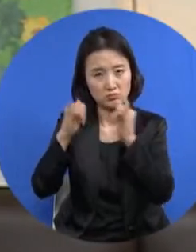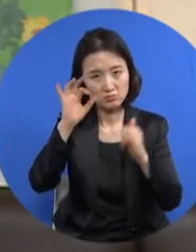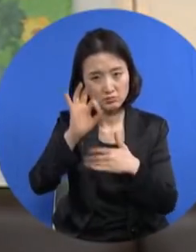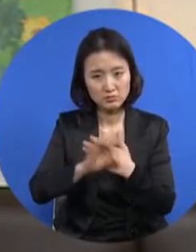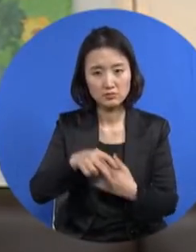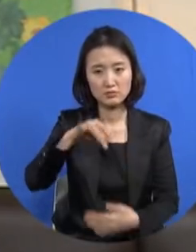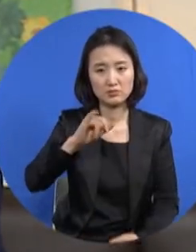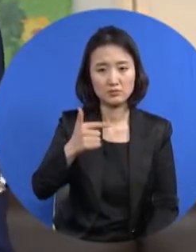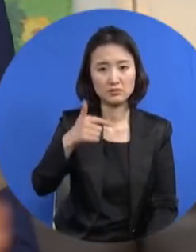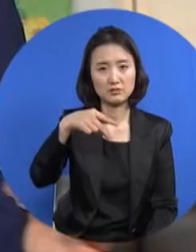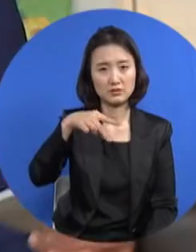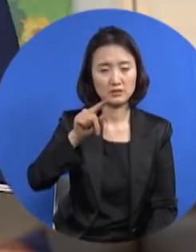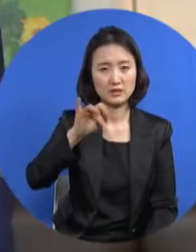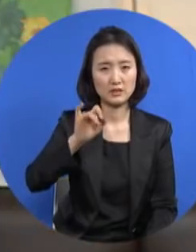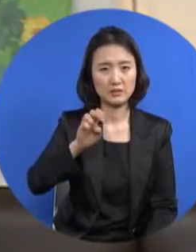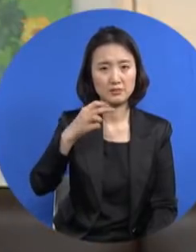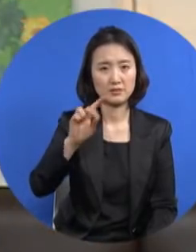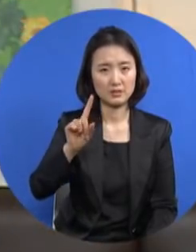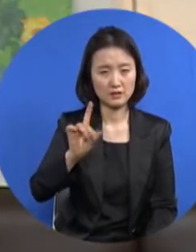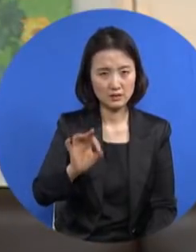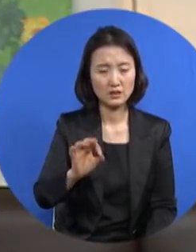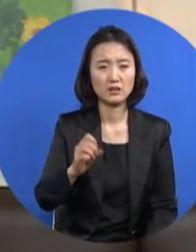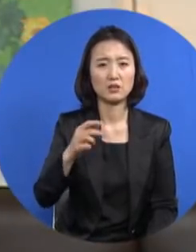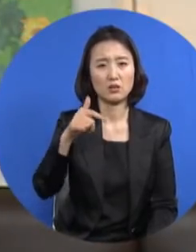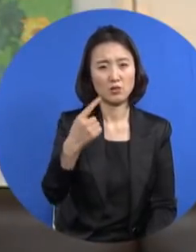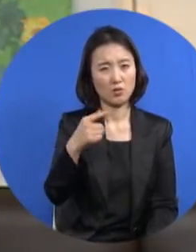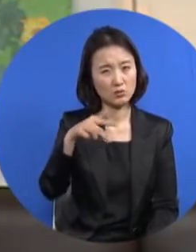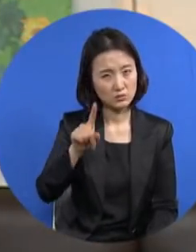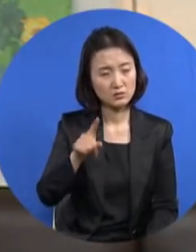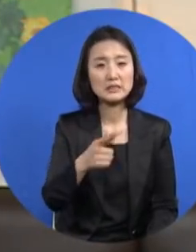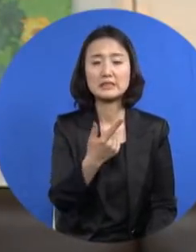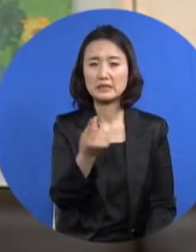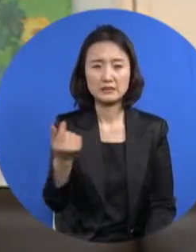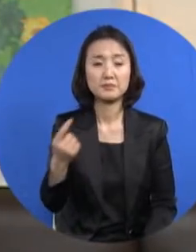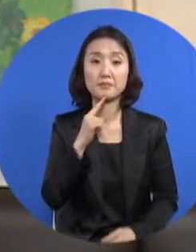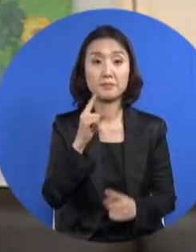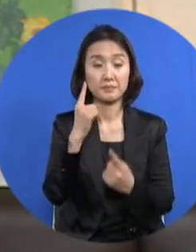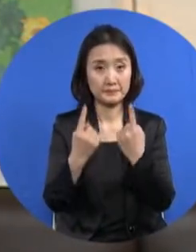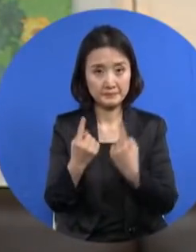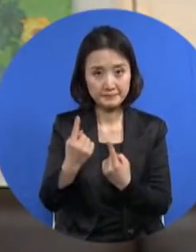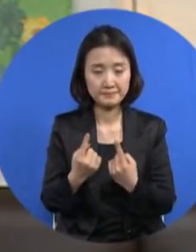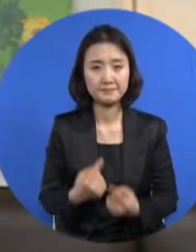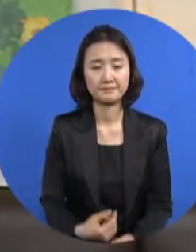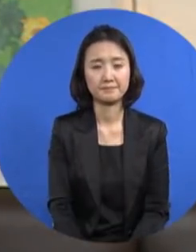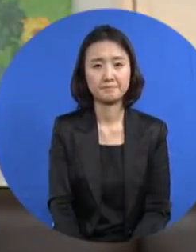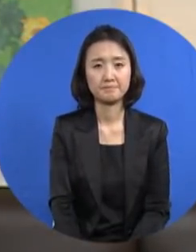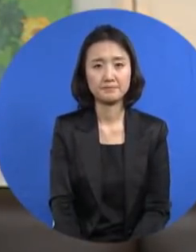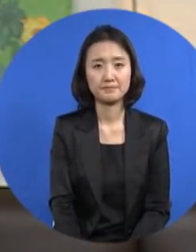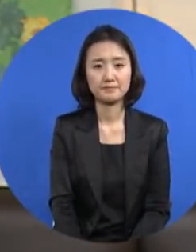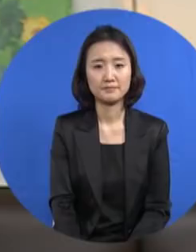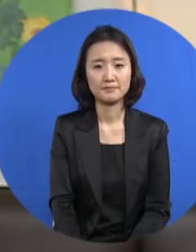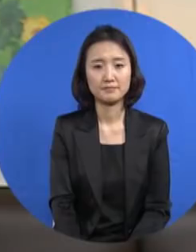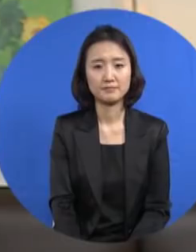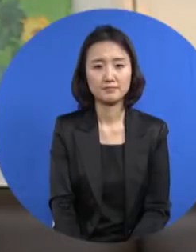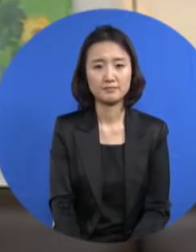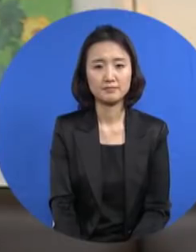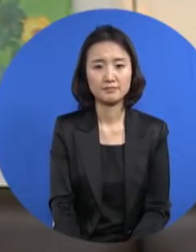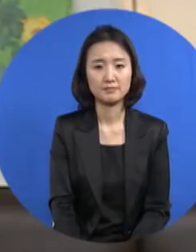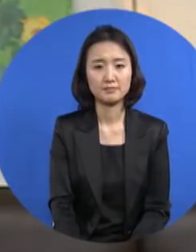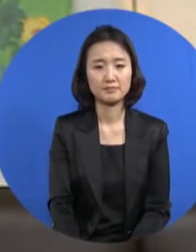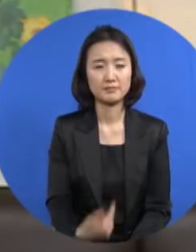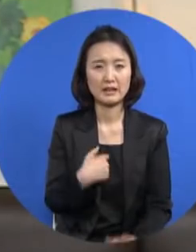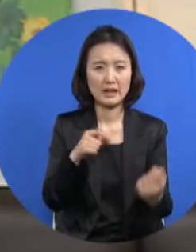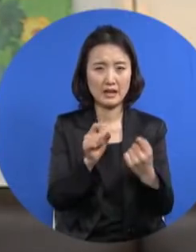뭐 노자, 이수신 이런 사람 많잖아요. 근데 저는 그런 사람들보다는요, 제가 가까이 있는 사람들, 가까이 갈 수